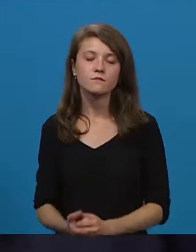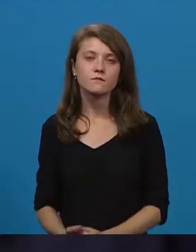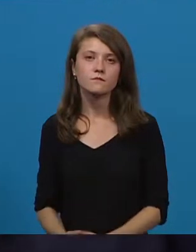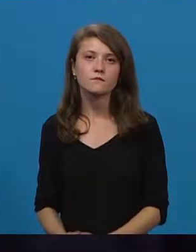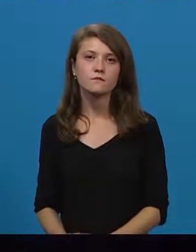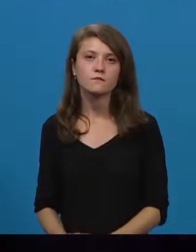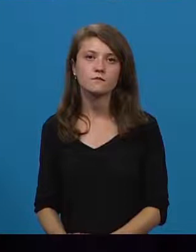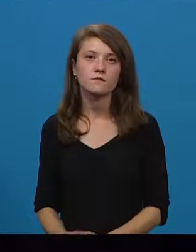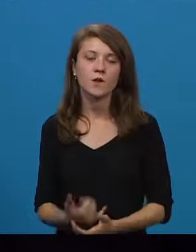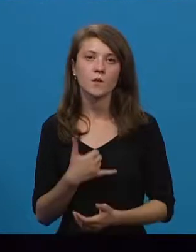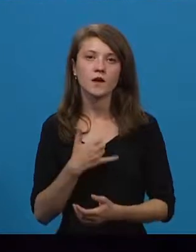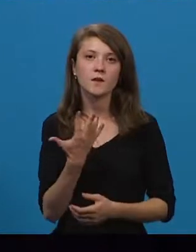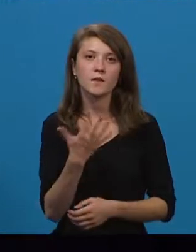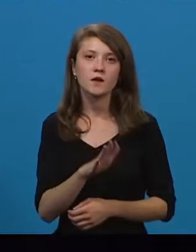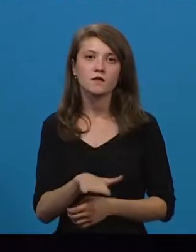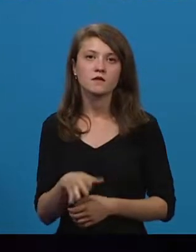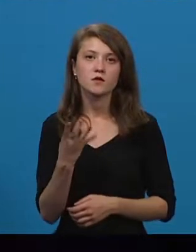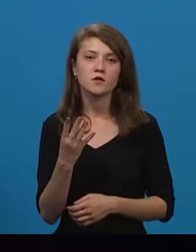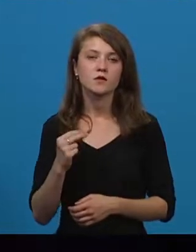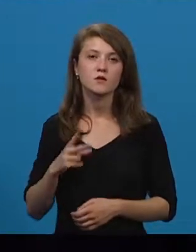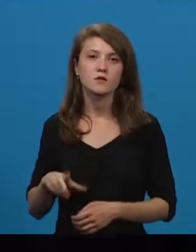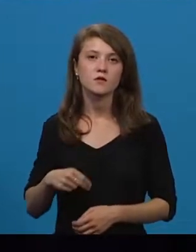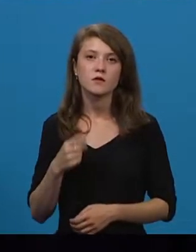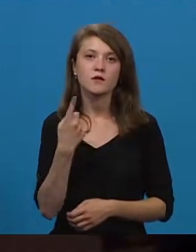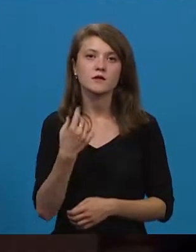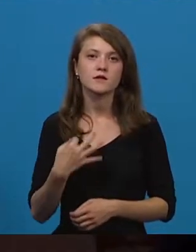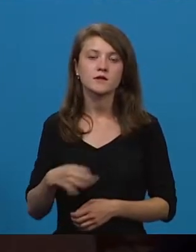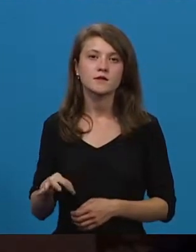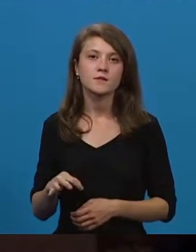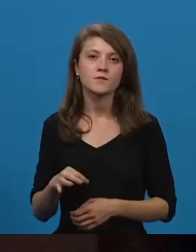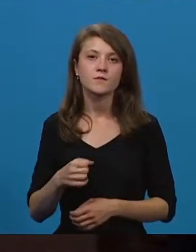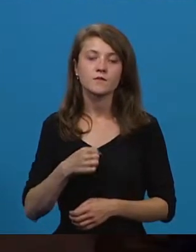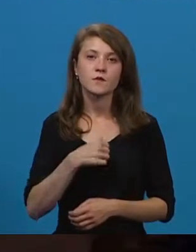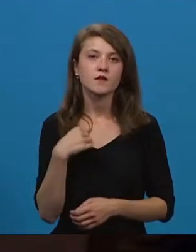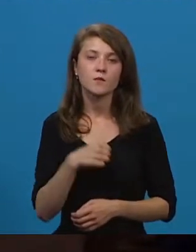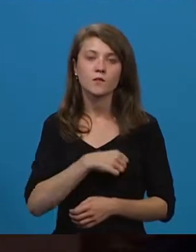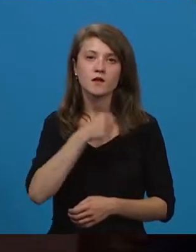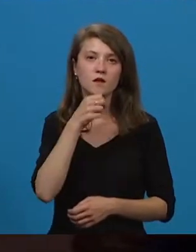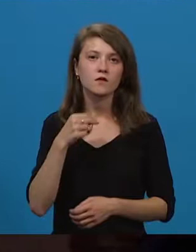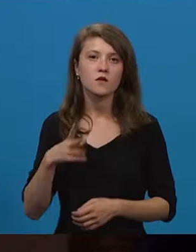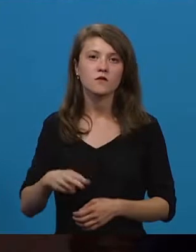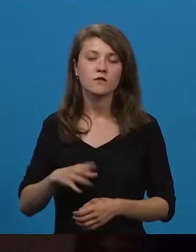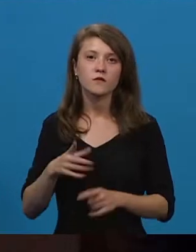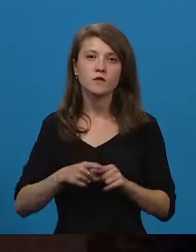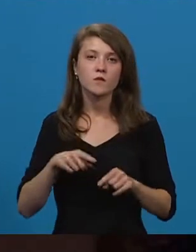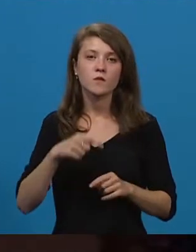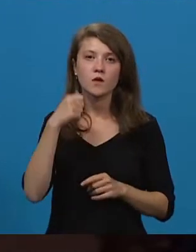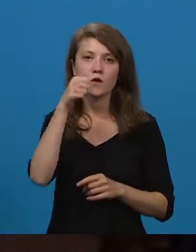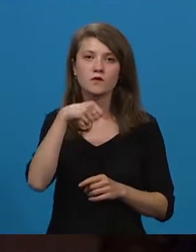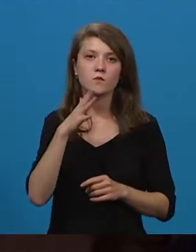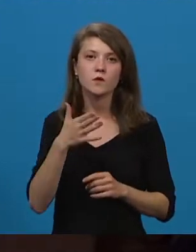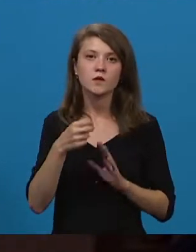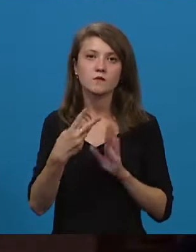Я маю 5 діток. 4 донечки і 1 синочок. Найстаршій донечці в цьому році буде 17